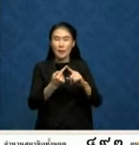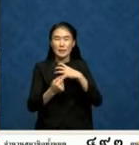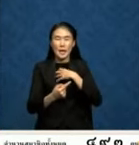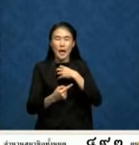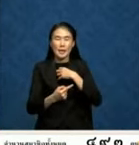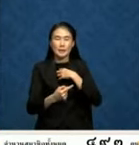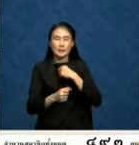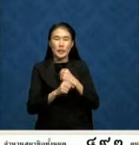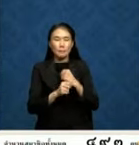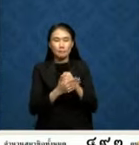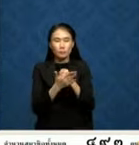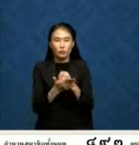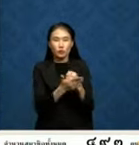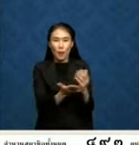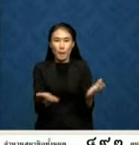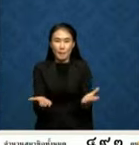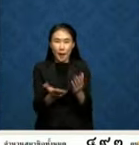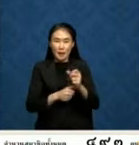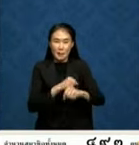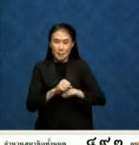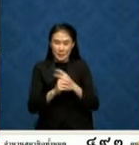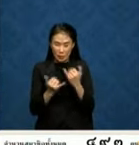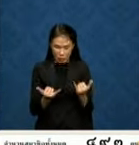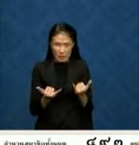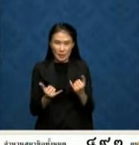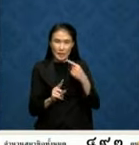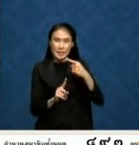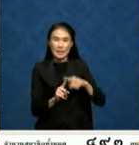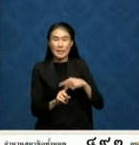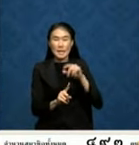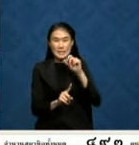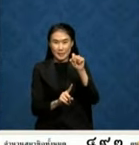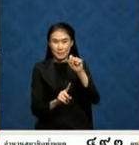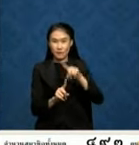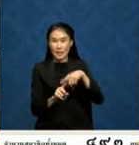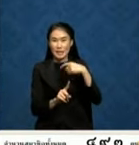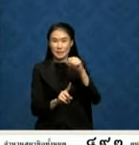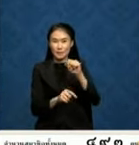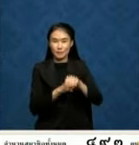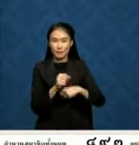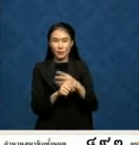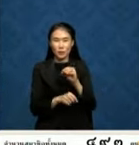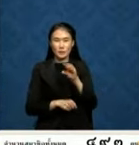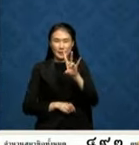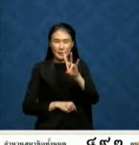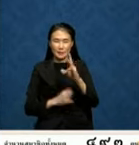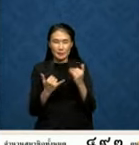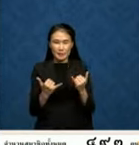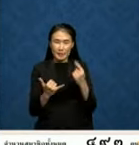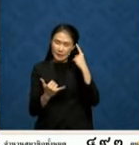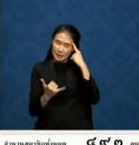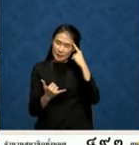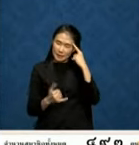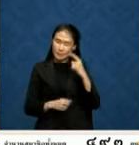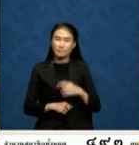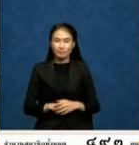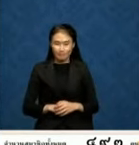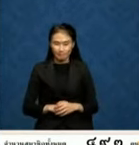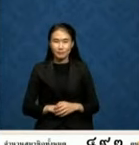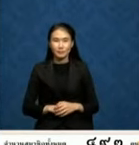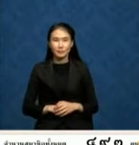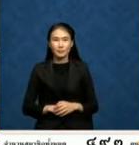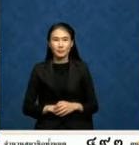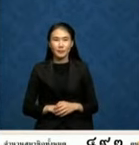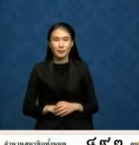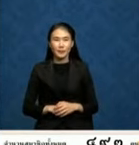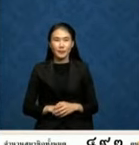การจะให้เกิดสัมฤทธิ์ผลในปีนี้นะครับเดือนตุลาคมนะครับปี67นี้เราก็คาดว่าจะเกิดเหตุการณ์นี้ก็